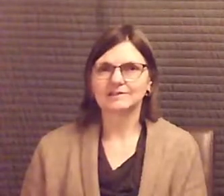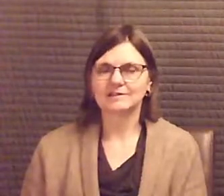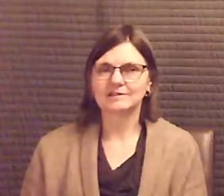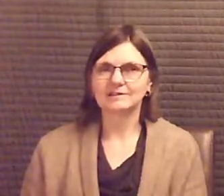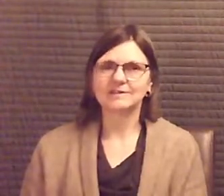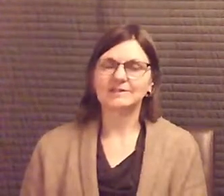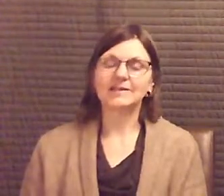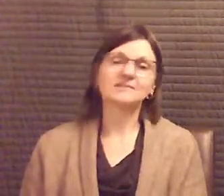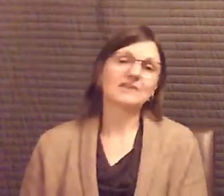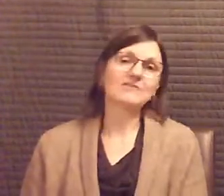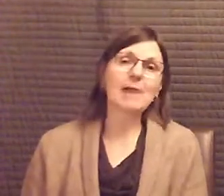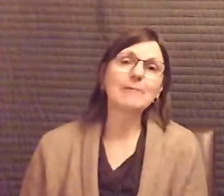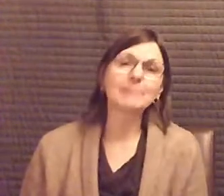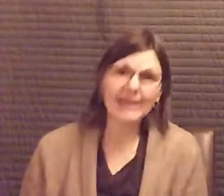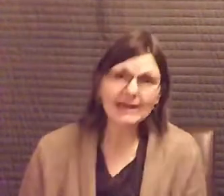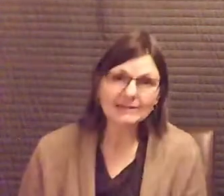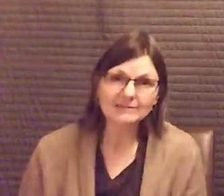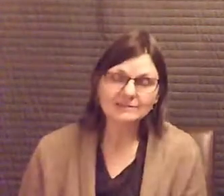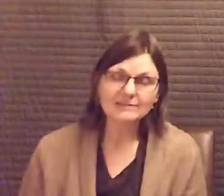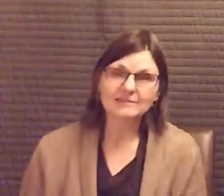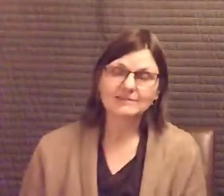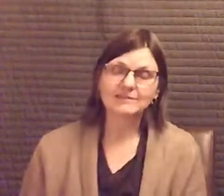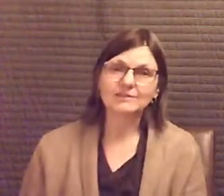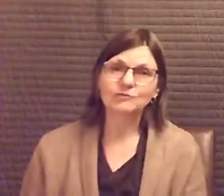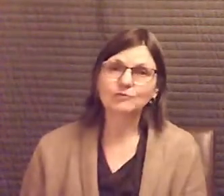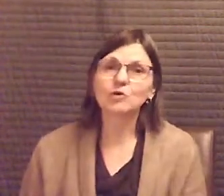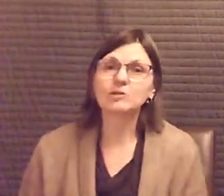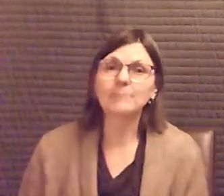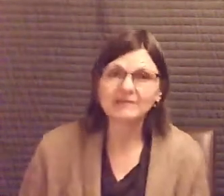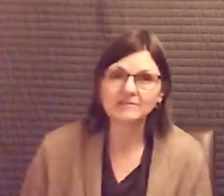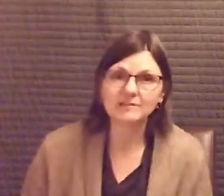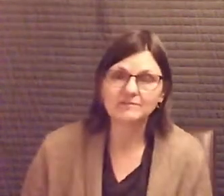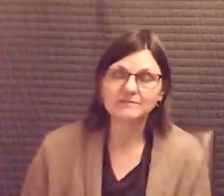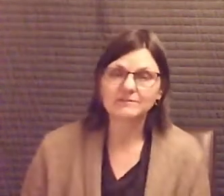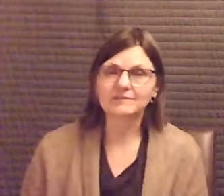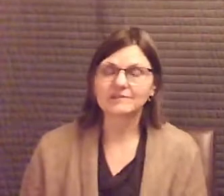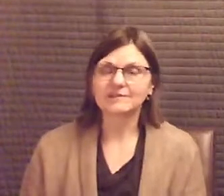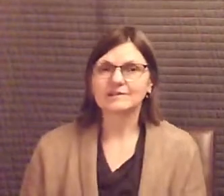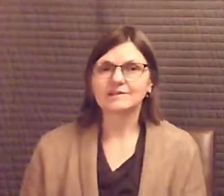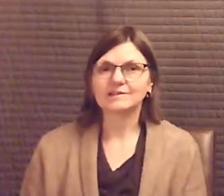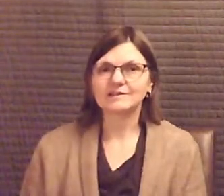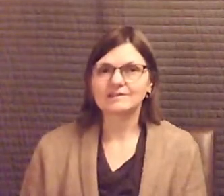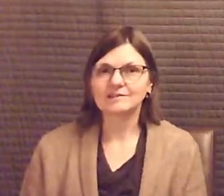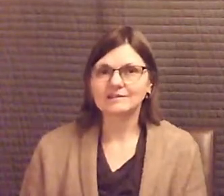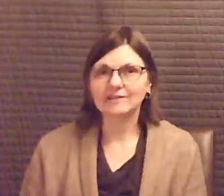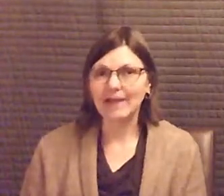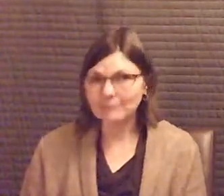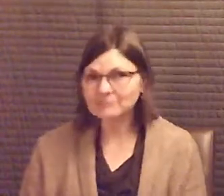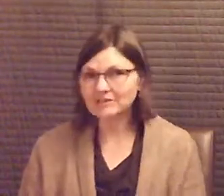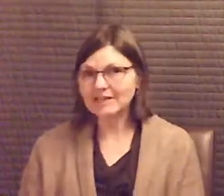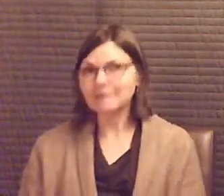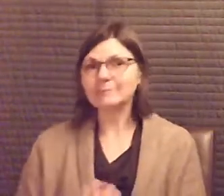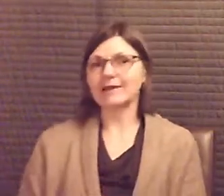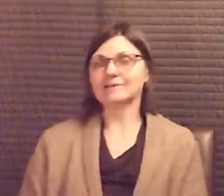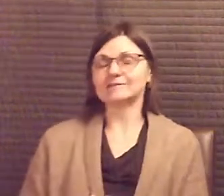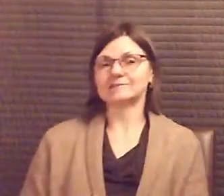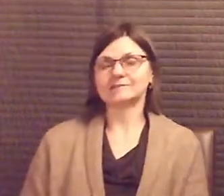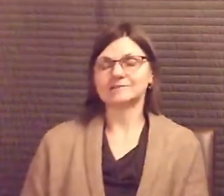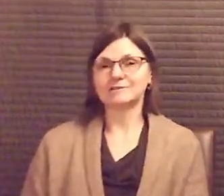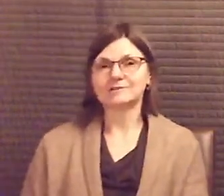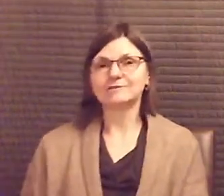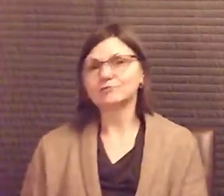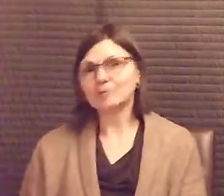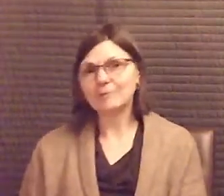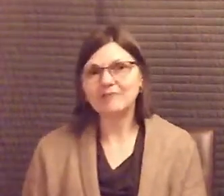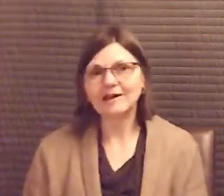versus medicijn wie mij beleid bijzonder voor de mensen hem hoe like on fast and zal ik belijden die